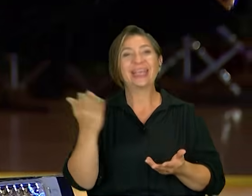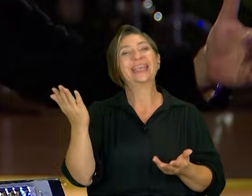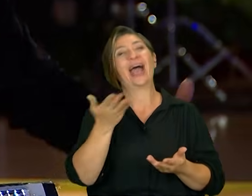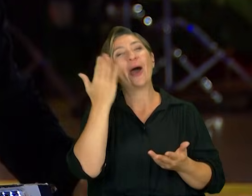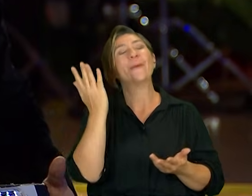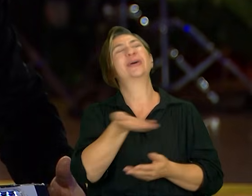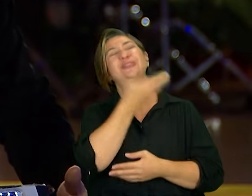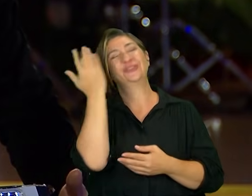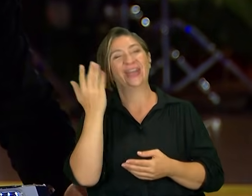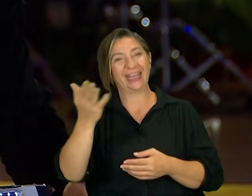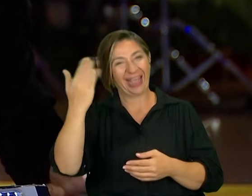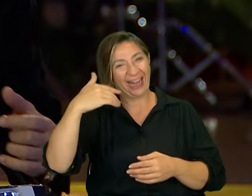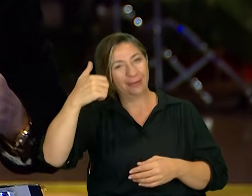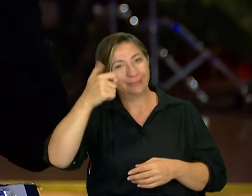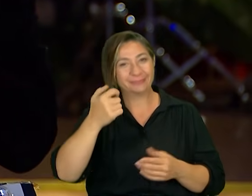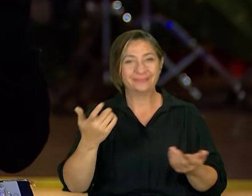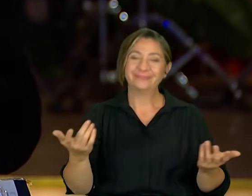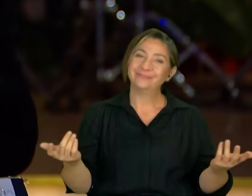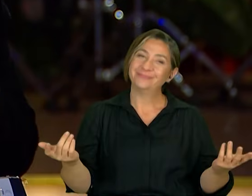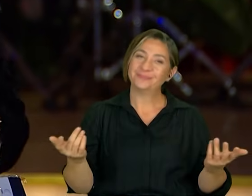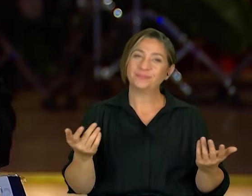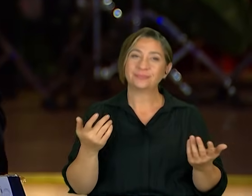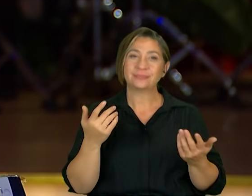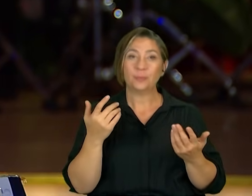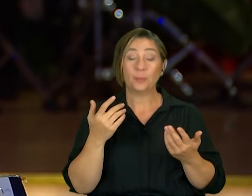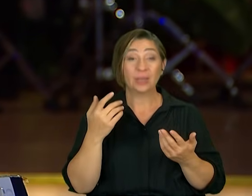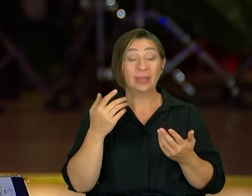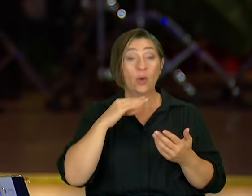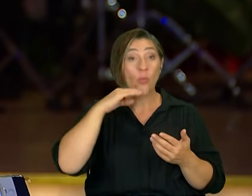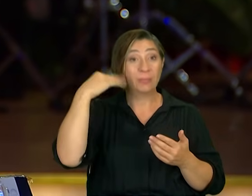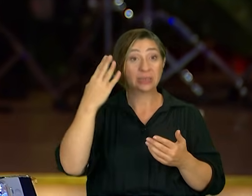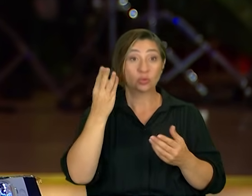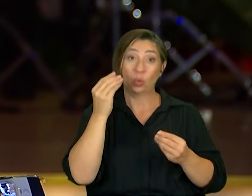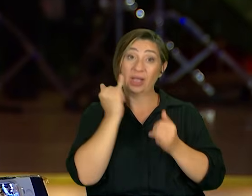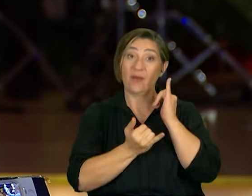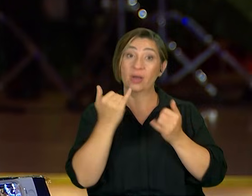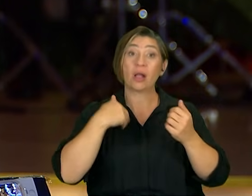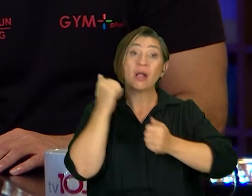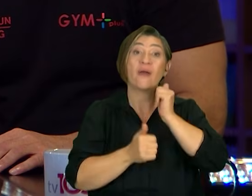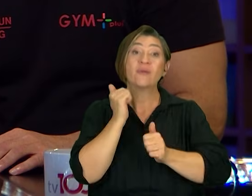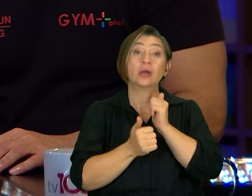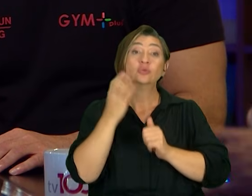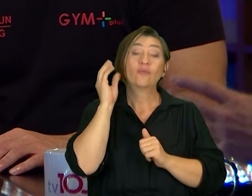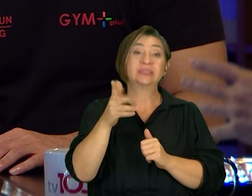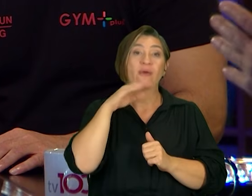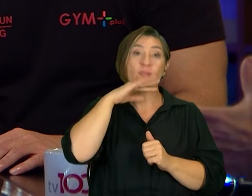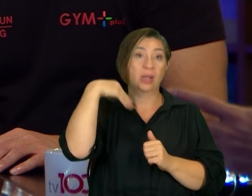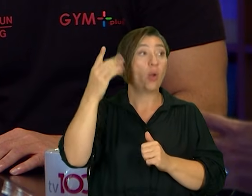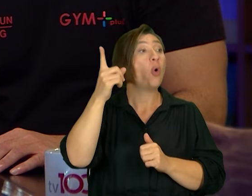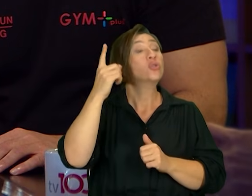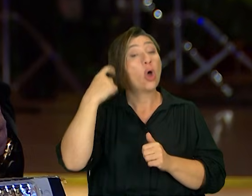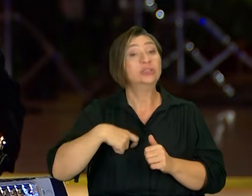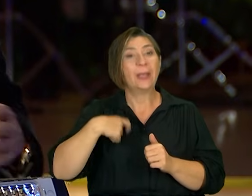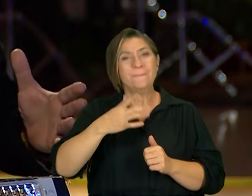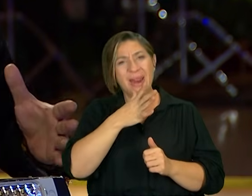Yahu boş ver onları hoppa çat falan. Yani ama özellikle yurt dışında çok kavgaya karışıyorum. Ve orada da